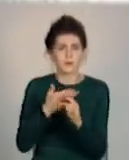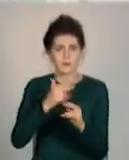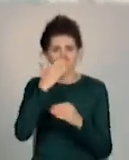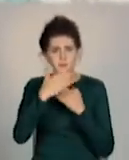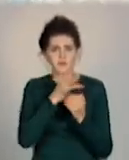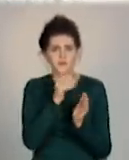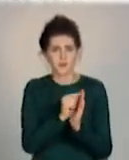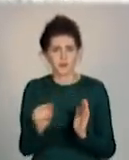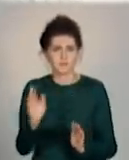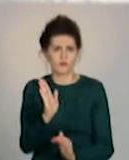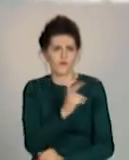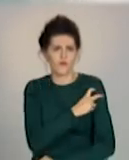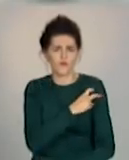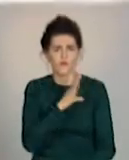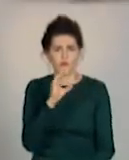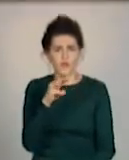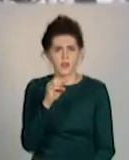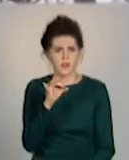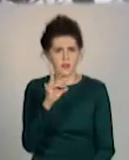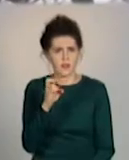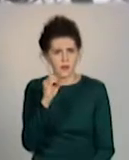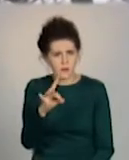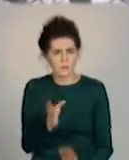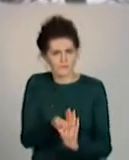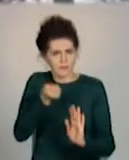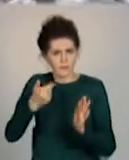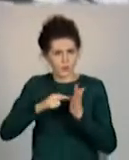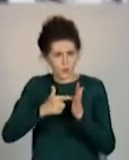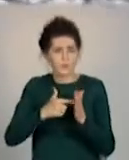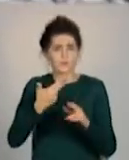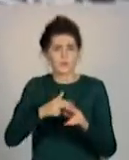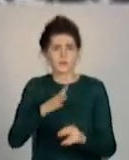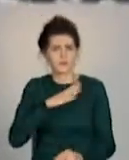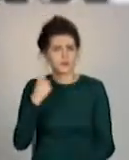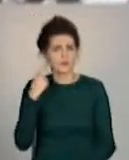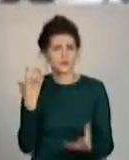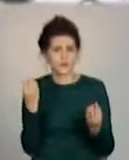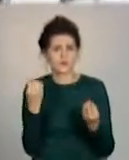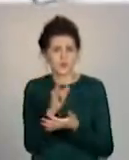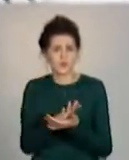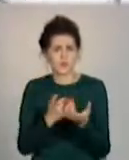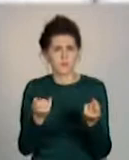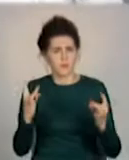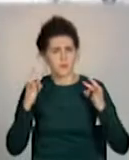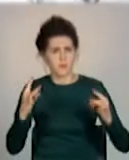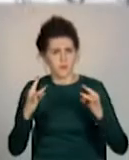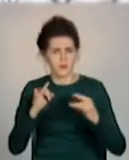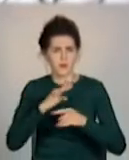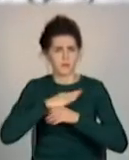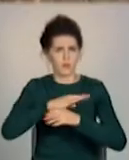часом відвезуть до ветеринара вилучати осколок. Під час зйомок час від часу чути поодинокі вибухи та